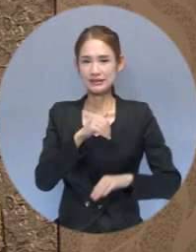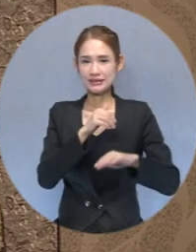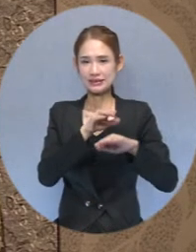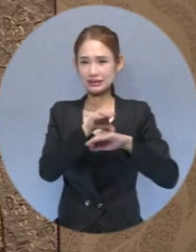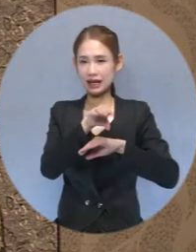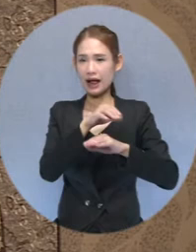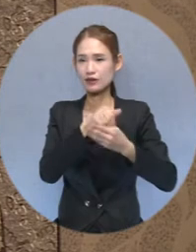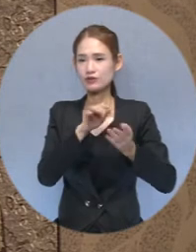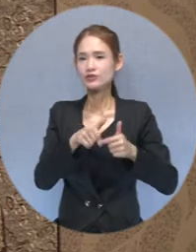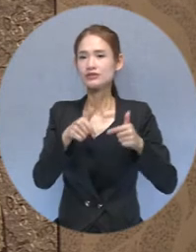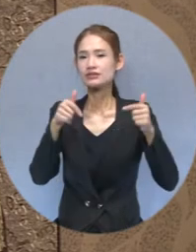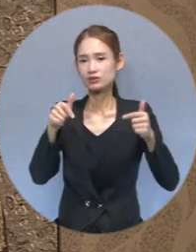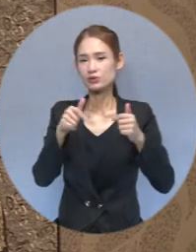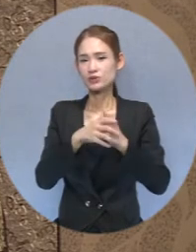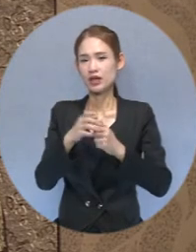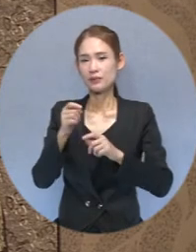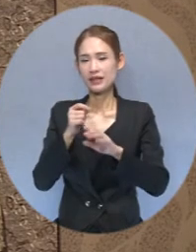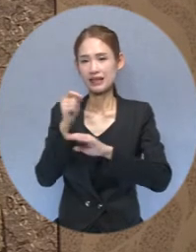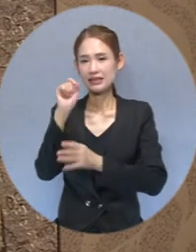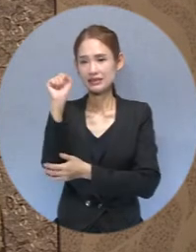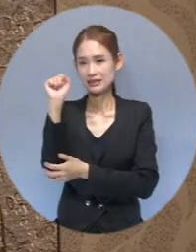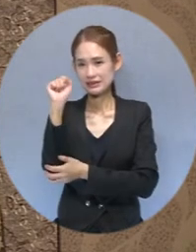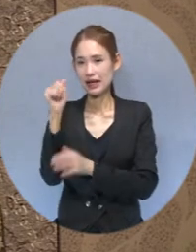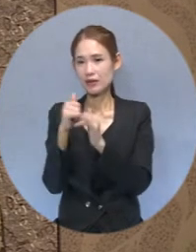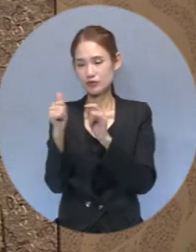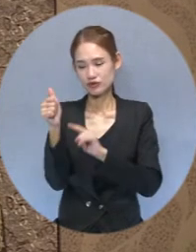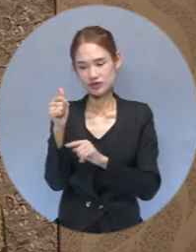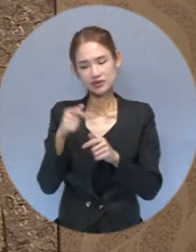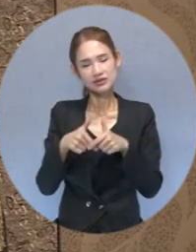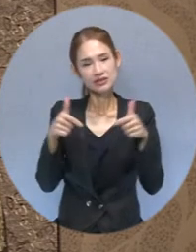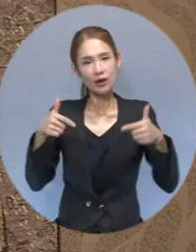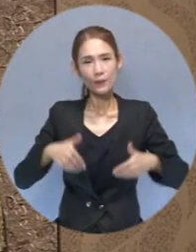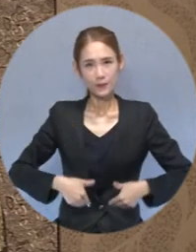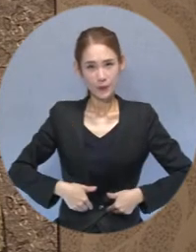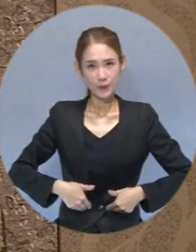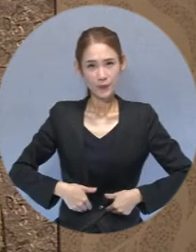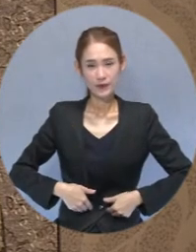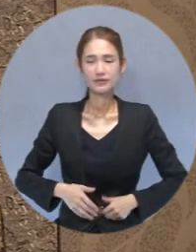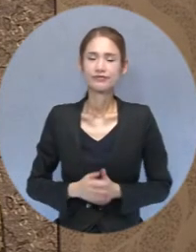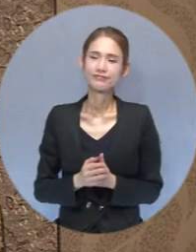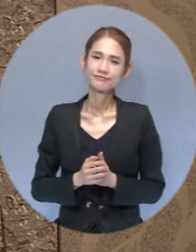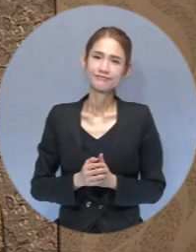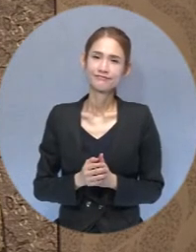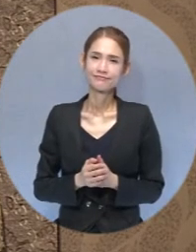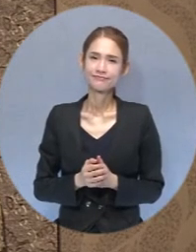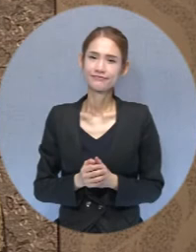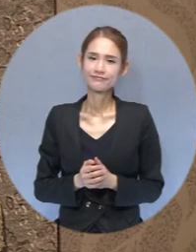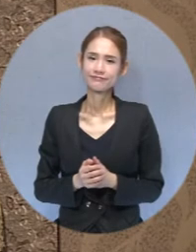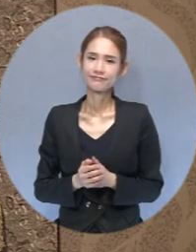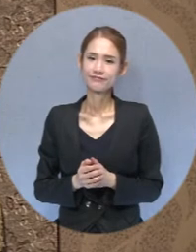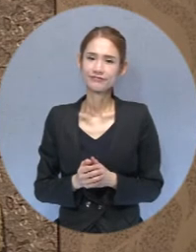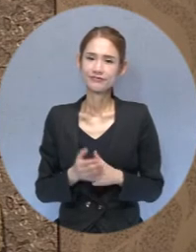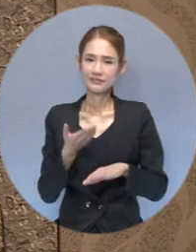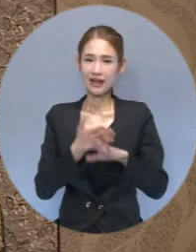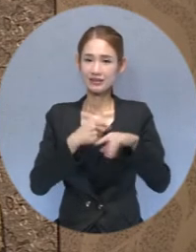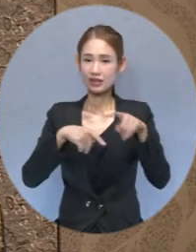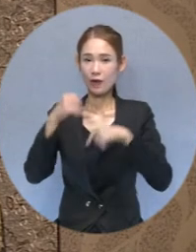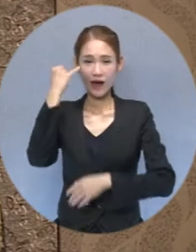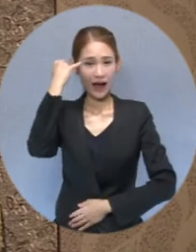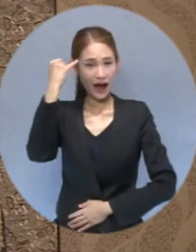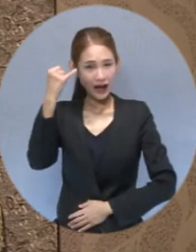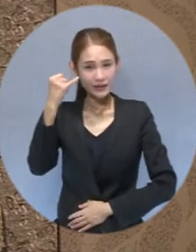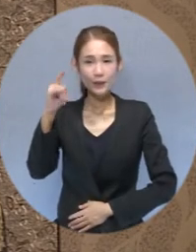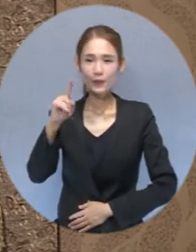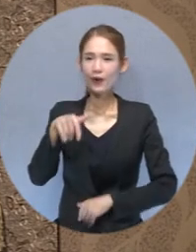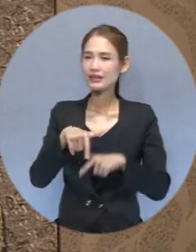늘리고 기사분들을 좀 늘리고 해야 되는 부분이 있거든요. 네. 그래서 좀 다른 정책적인 아이디어는 뭐